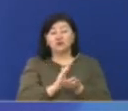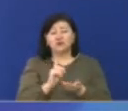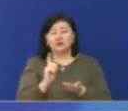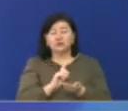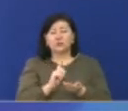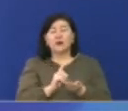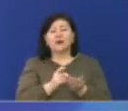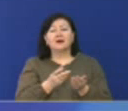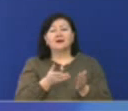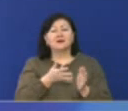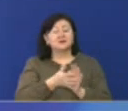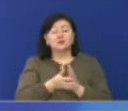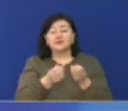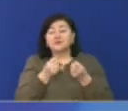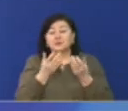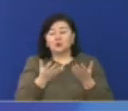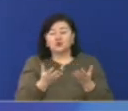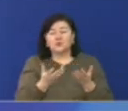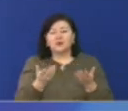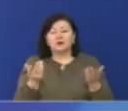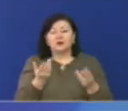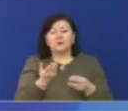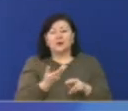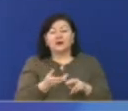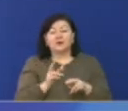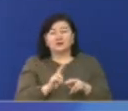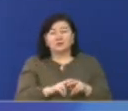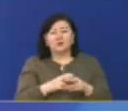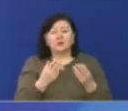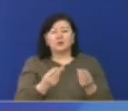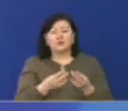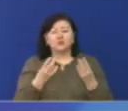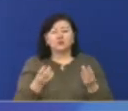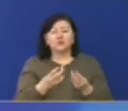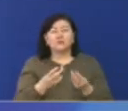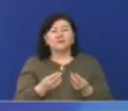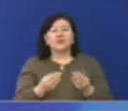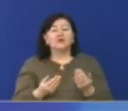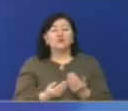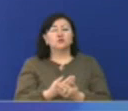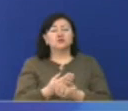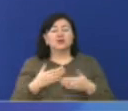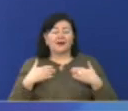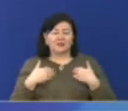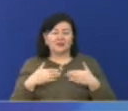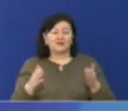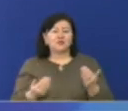поручению акима города создана рабочая группа по инвентаризации могил. Планируется открытие новых кладбищ с